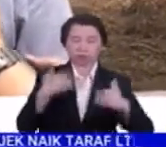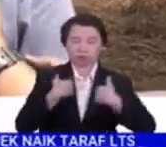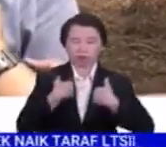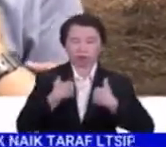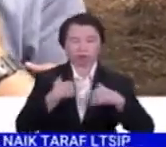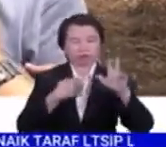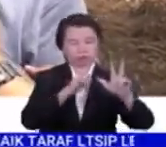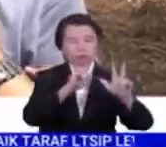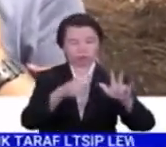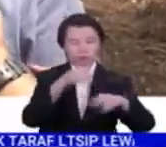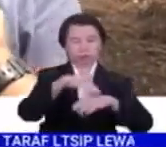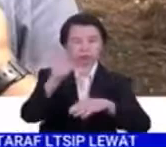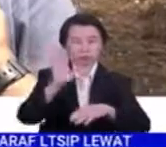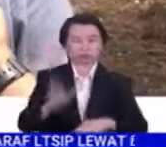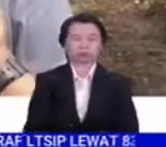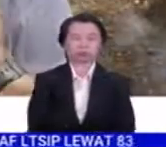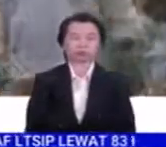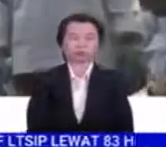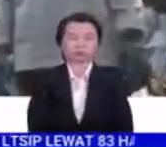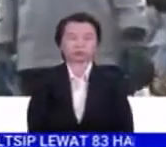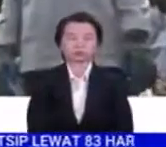7 juta lebih ya.